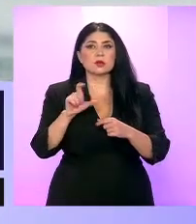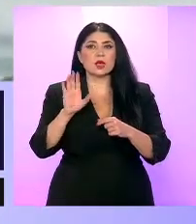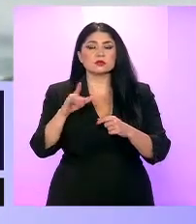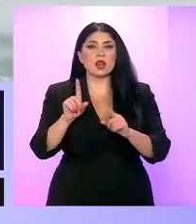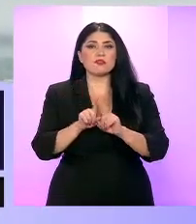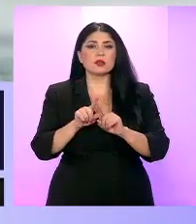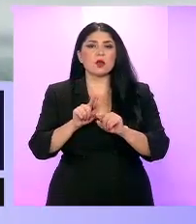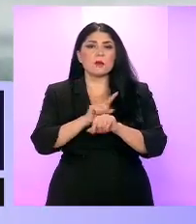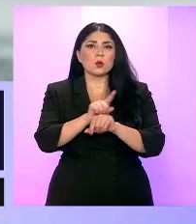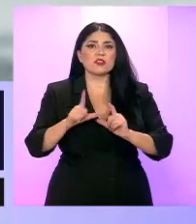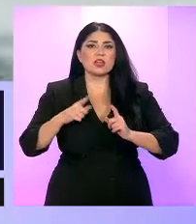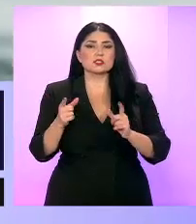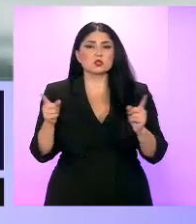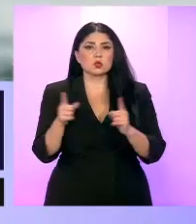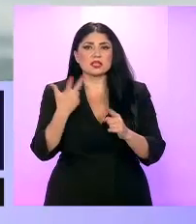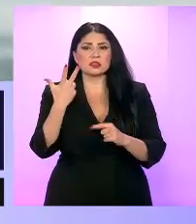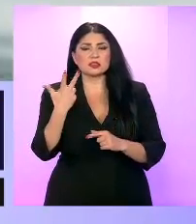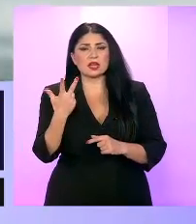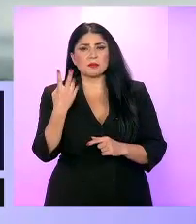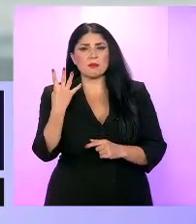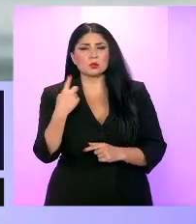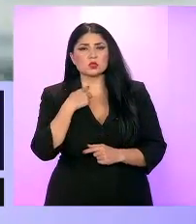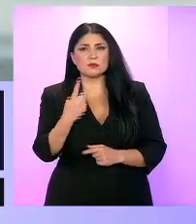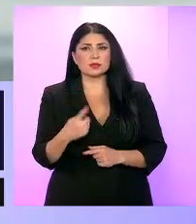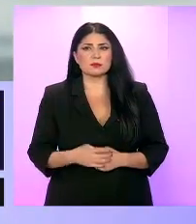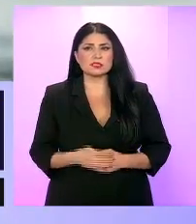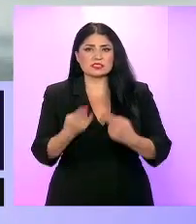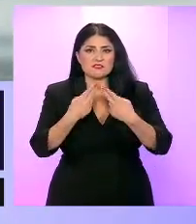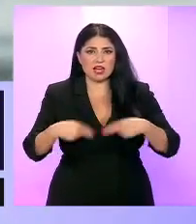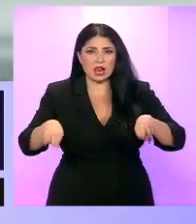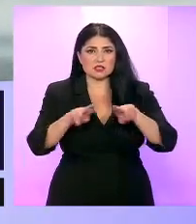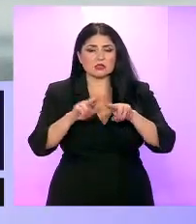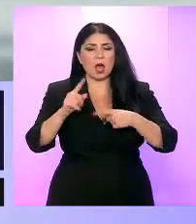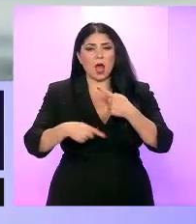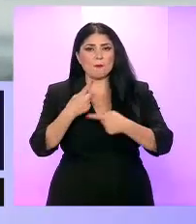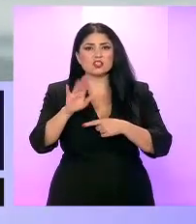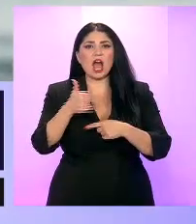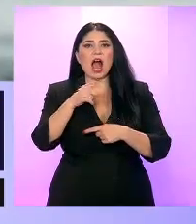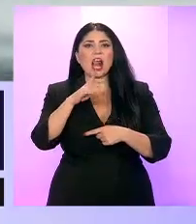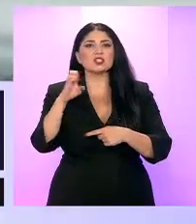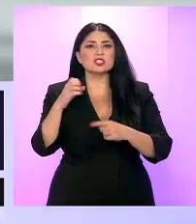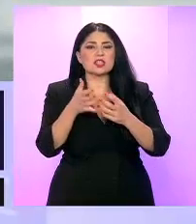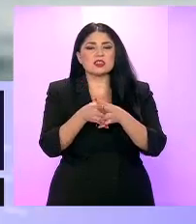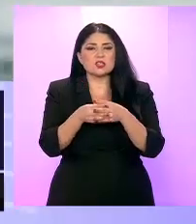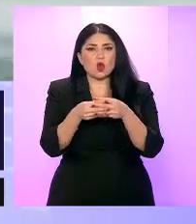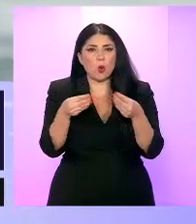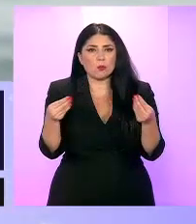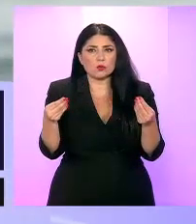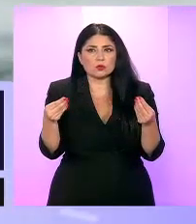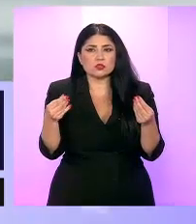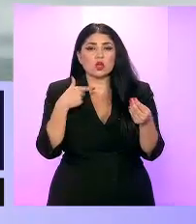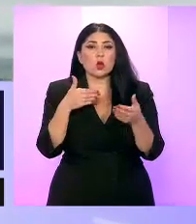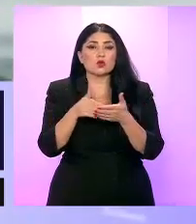un ciclu de viață scurt. În 3 săptămâni, 4 săptămâni se încheie ciclul, apoi aceste alge încep să se descompun și